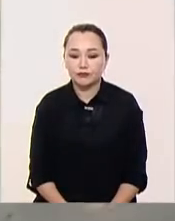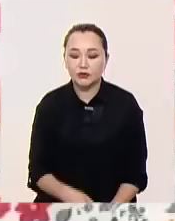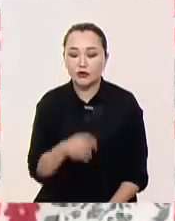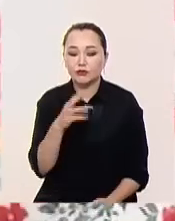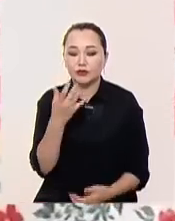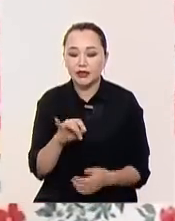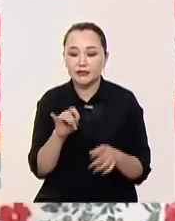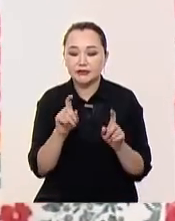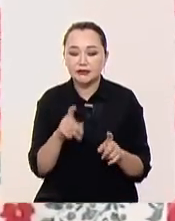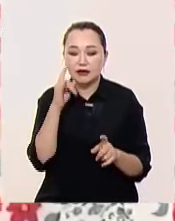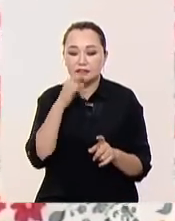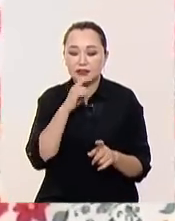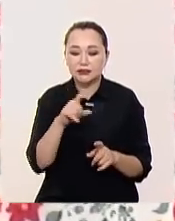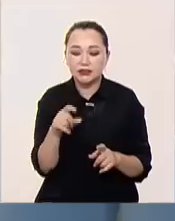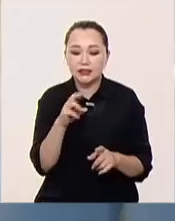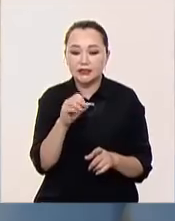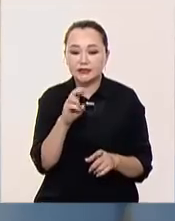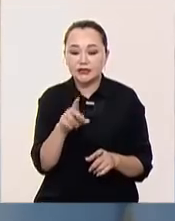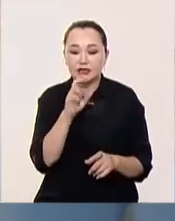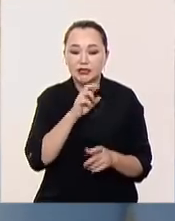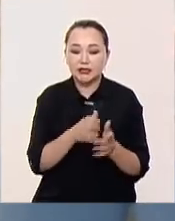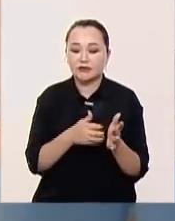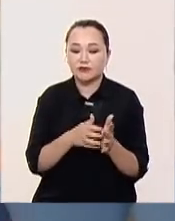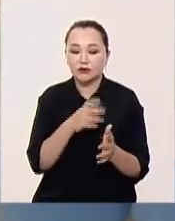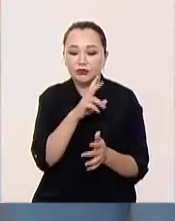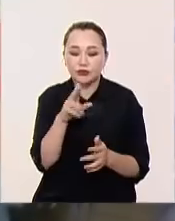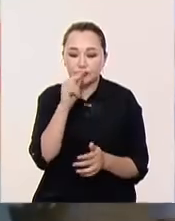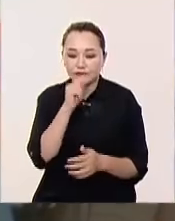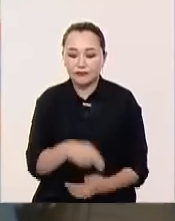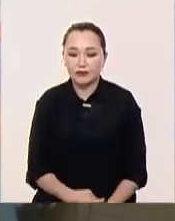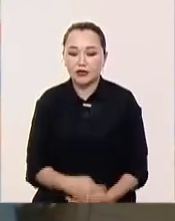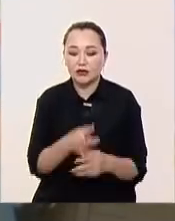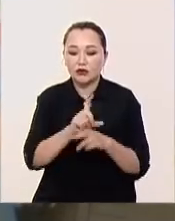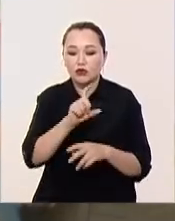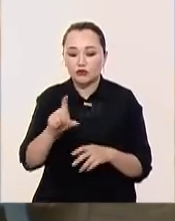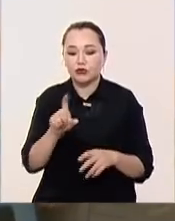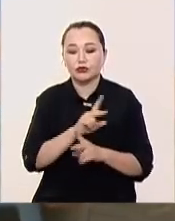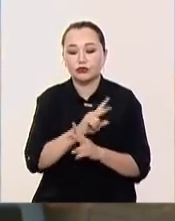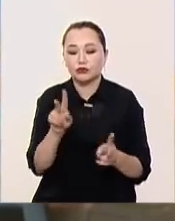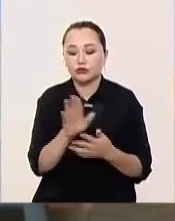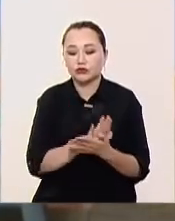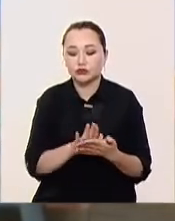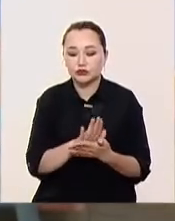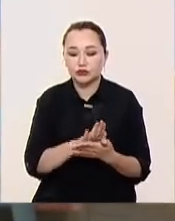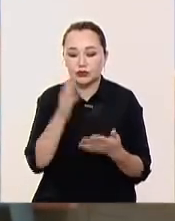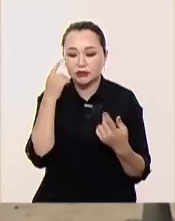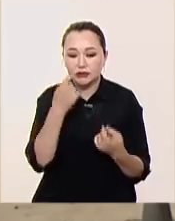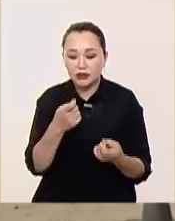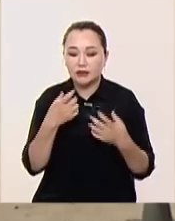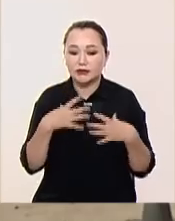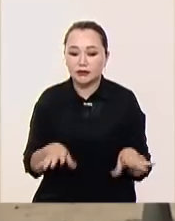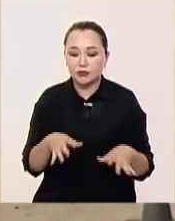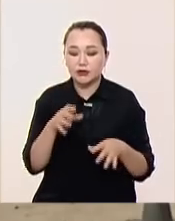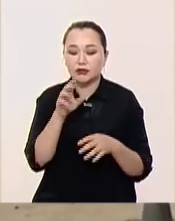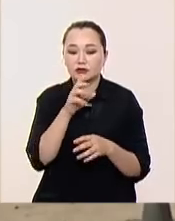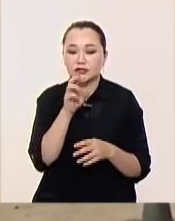Мұнайдың үстінде отырған Қазақстанда дизель отынының жетіспеушілігіне кім кінәлі? Жоқ, ол кісілер ешқандай ескерту де айтқан жоқ.